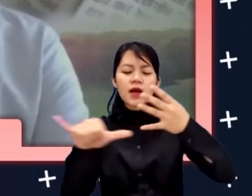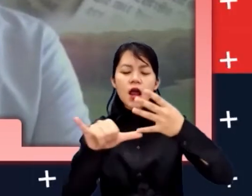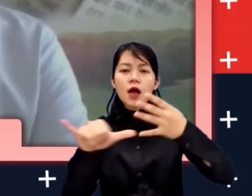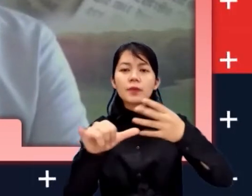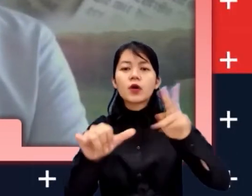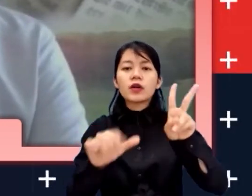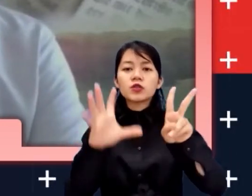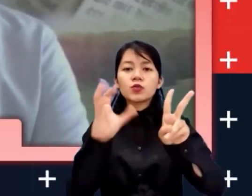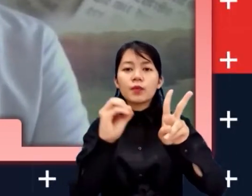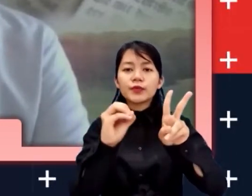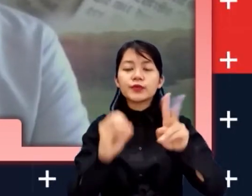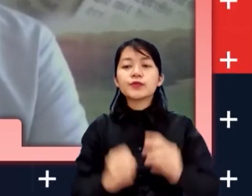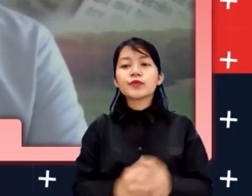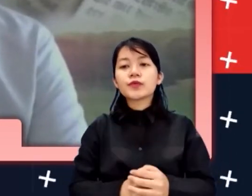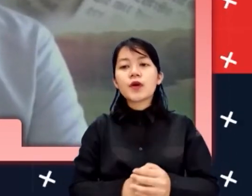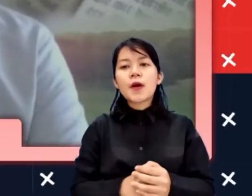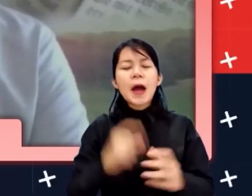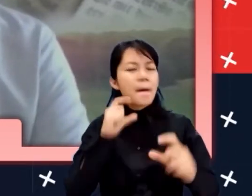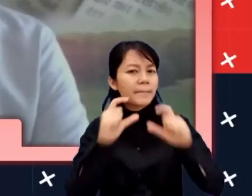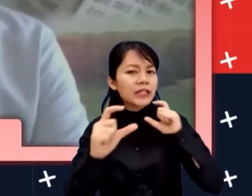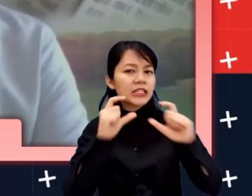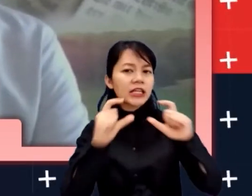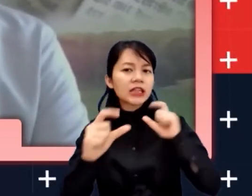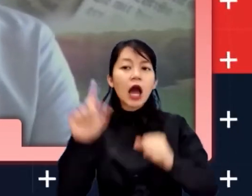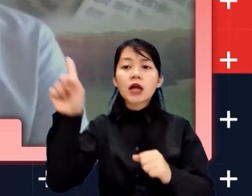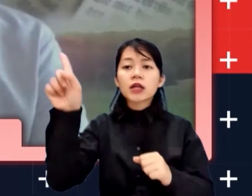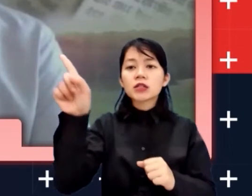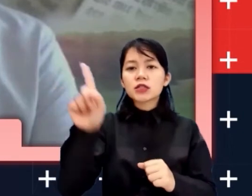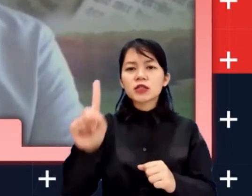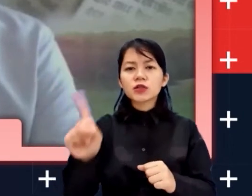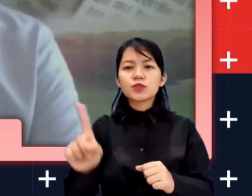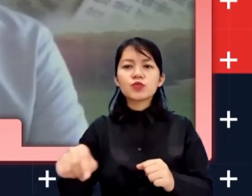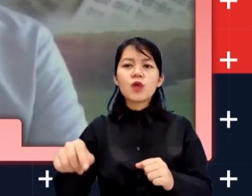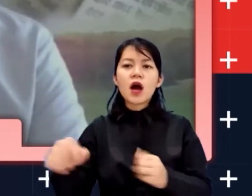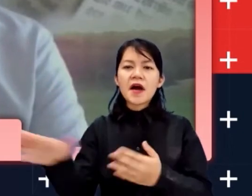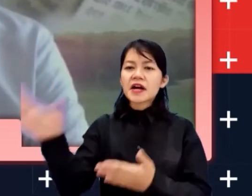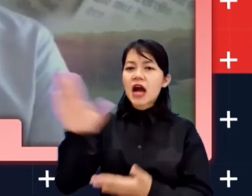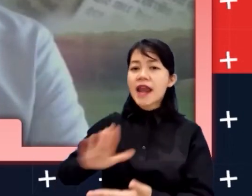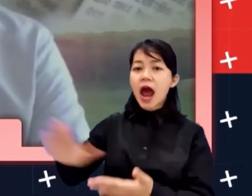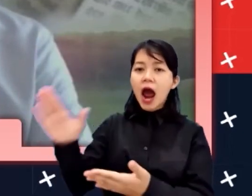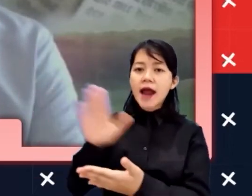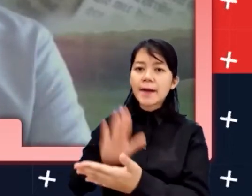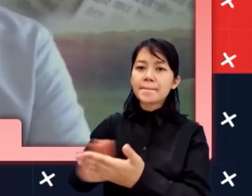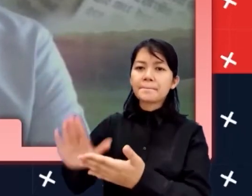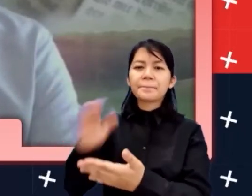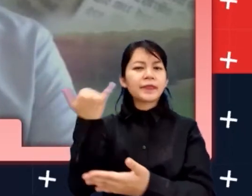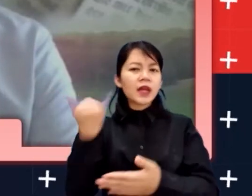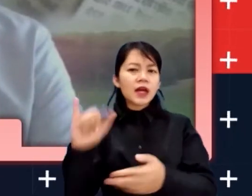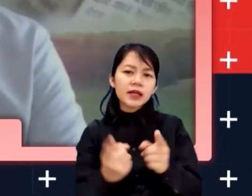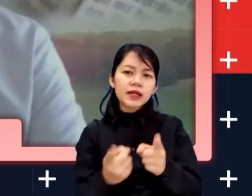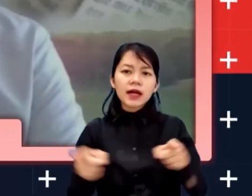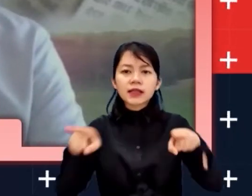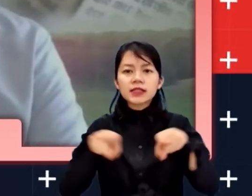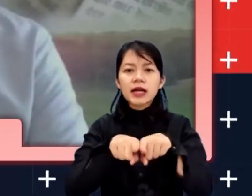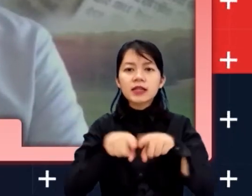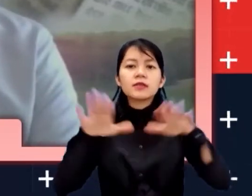menceritakan sebuah keadaan yang terjadi pada murid-muridnya, juga menyebutkan tentang hari